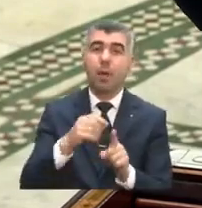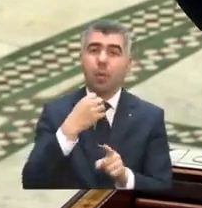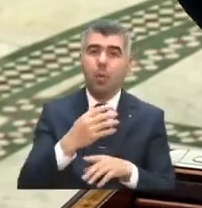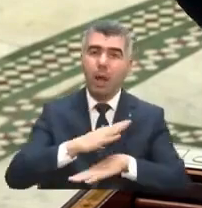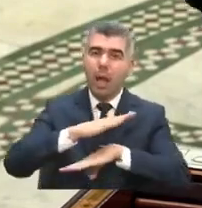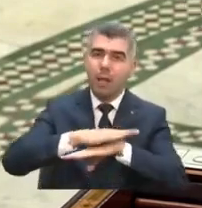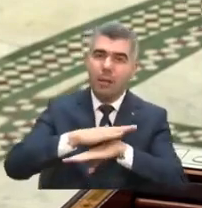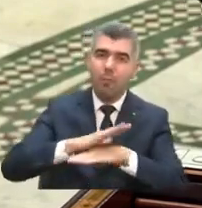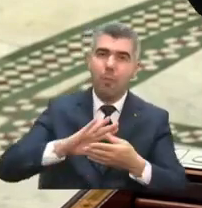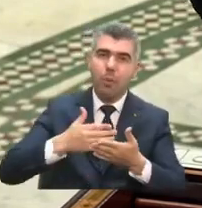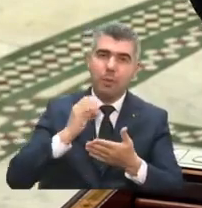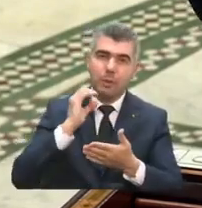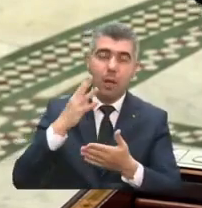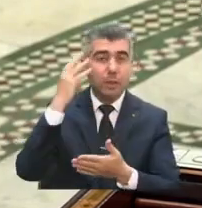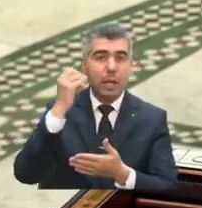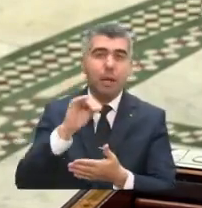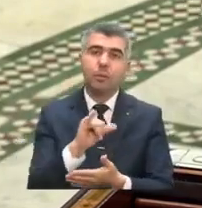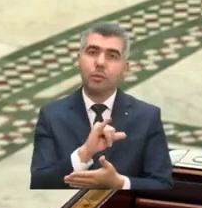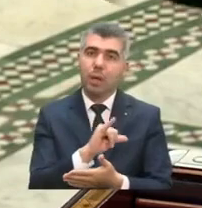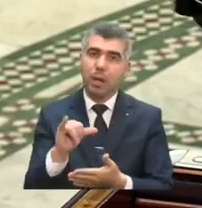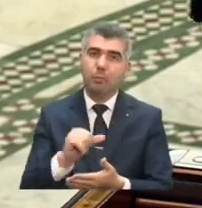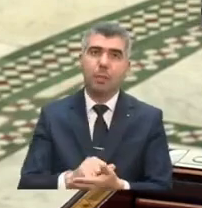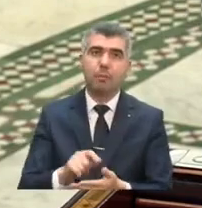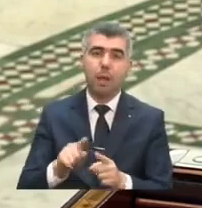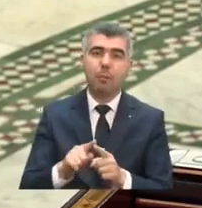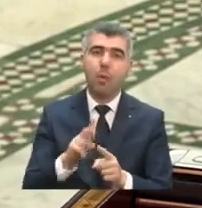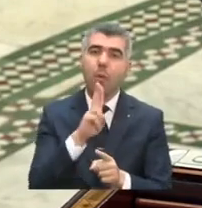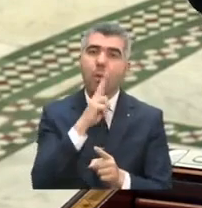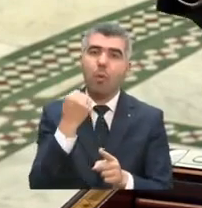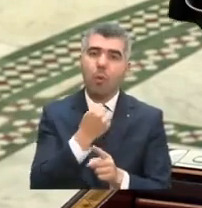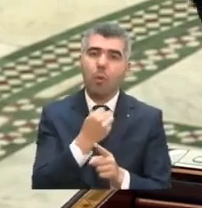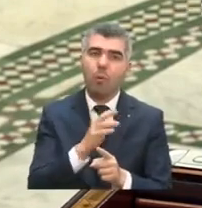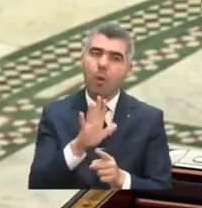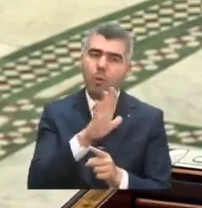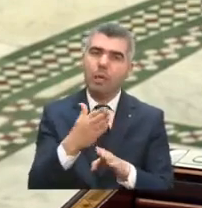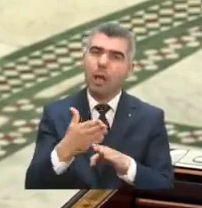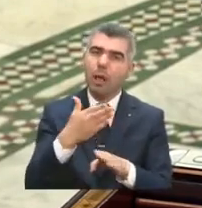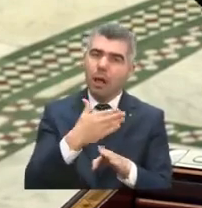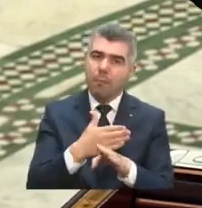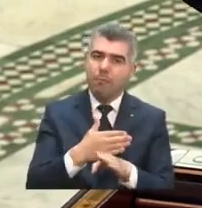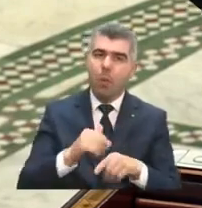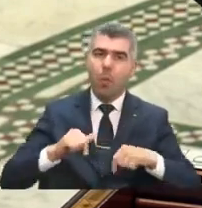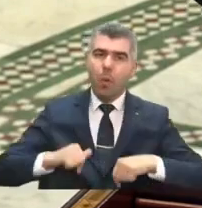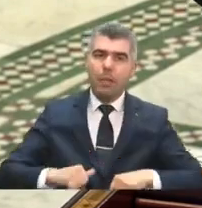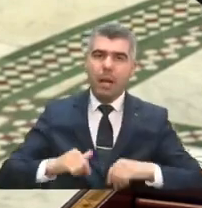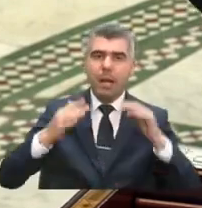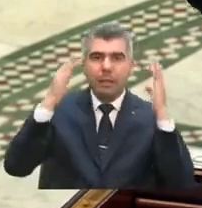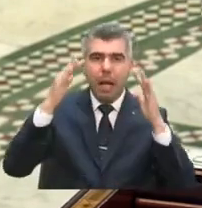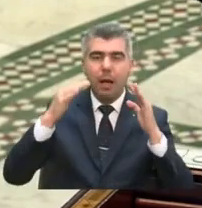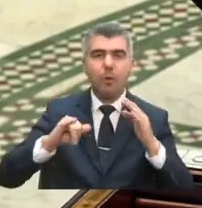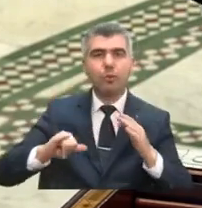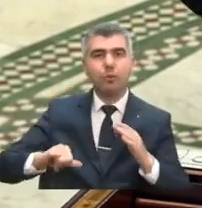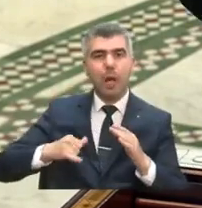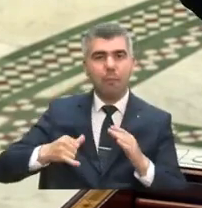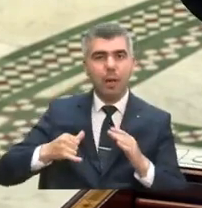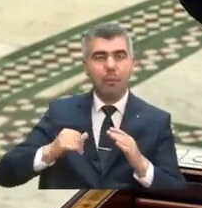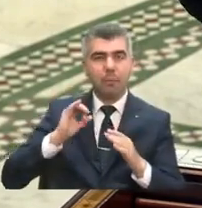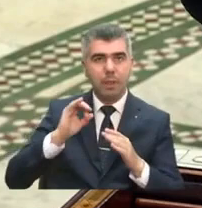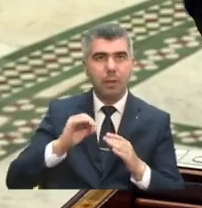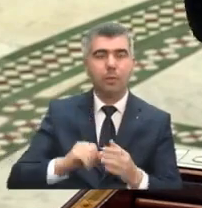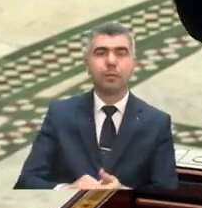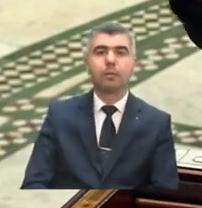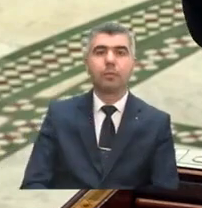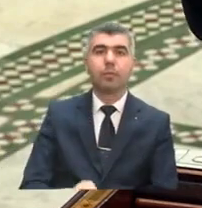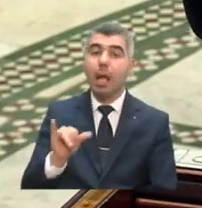وعلى الاخلاق، ما نساوش واحد الحاجه، هذه الحكومه سماتها او حتى الحكومه السابقه وزاره الشباب والثقافه، داكور، وزاره الشباب والثقافه،